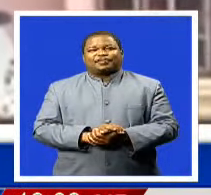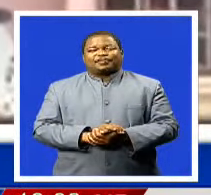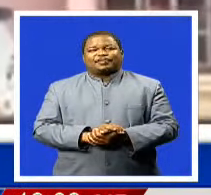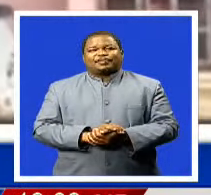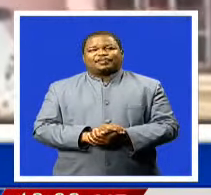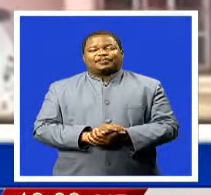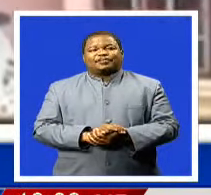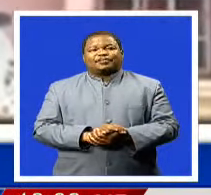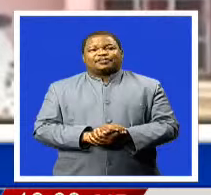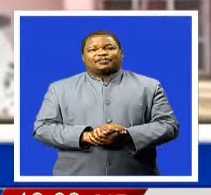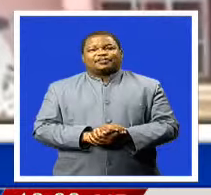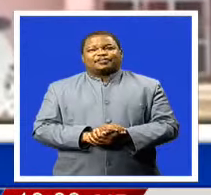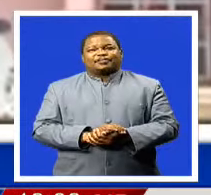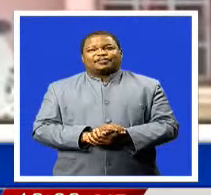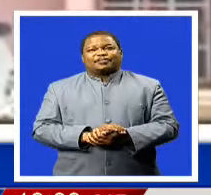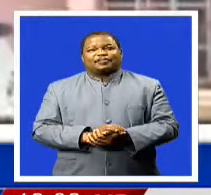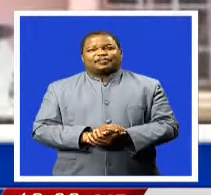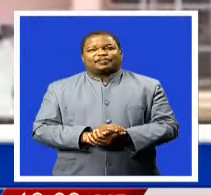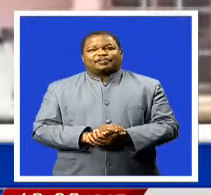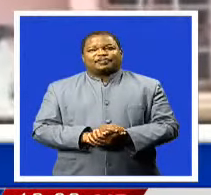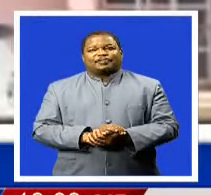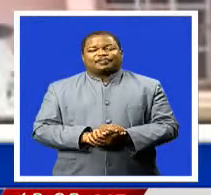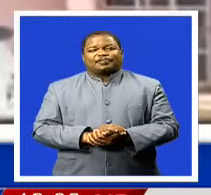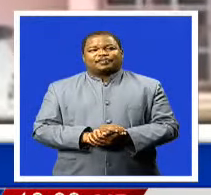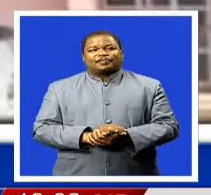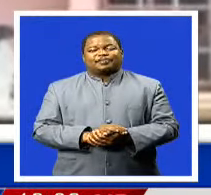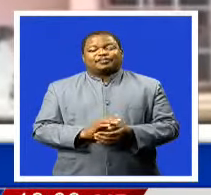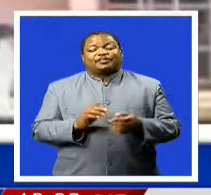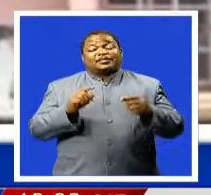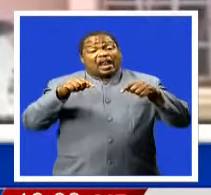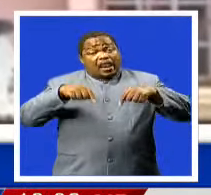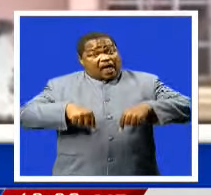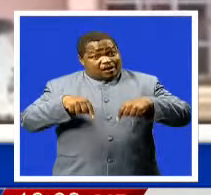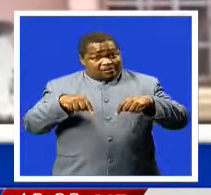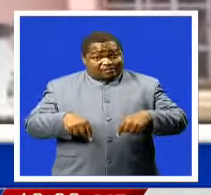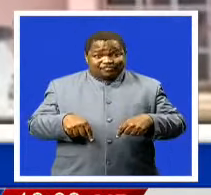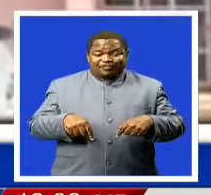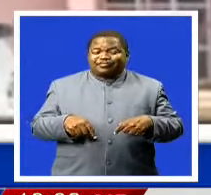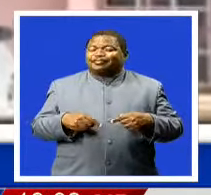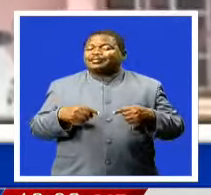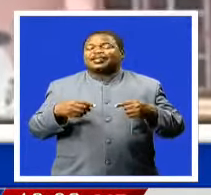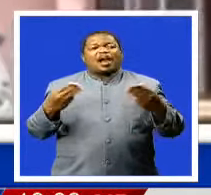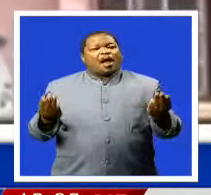na ucela umuntu usuke umphukuda